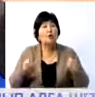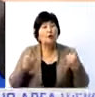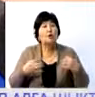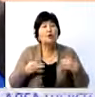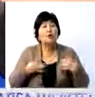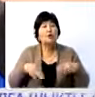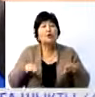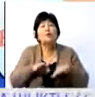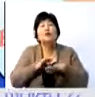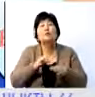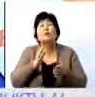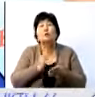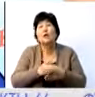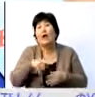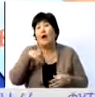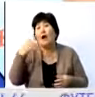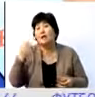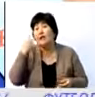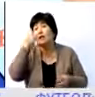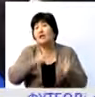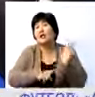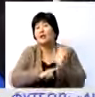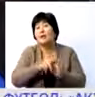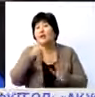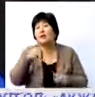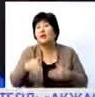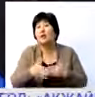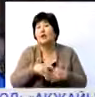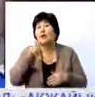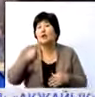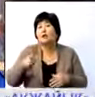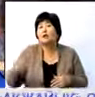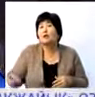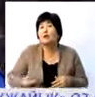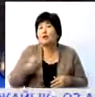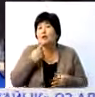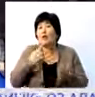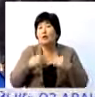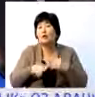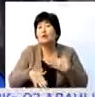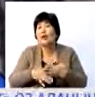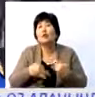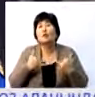алдында ұйымдастырылып отыр. Айта кетейік, жыл басынан бері 2000-ға жуық тұрмысы төмен отбасыға